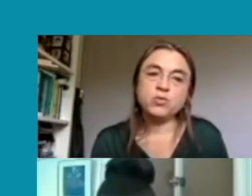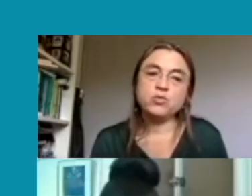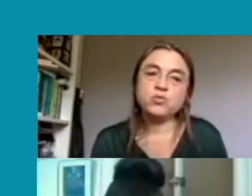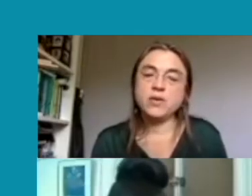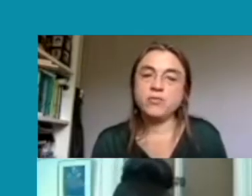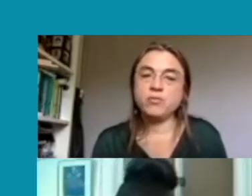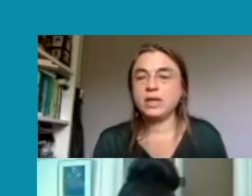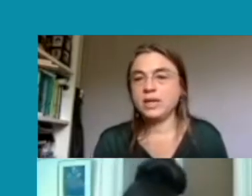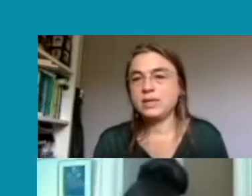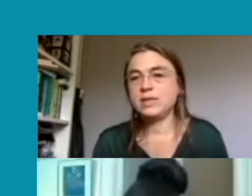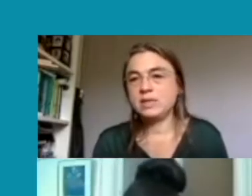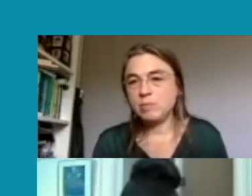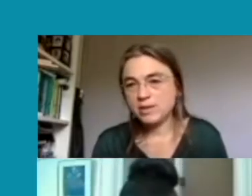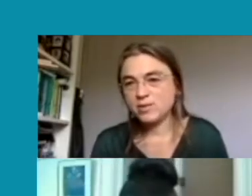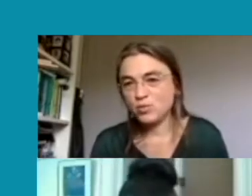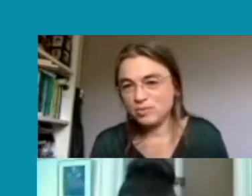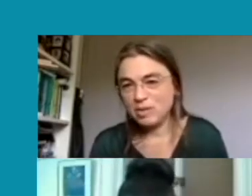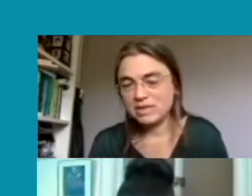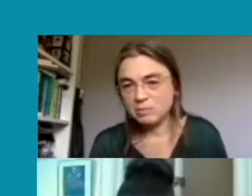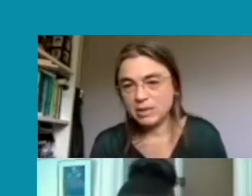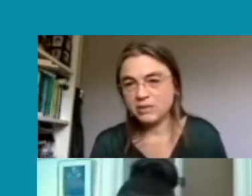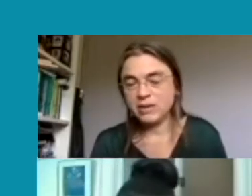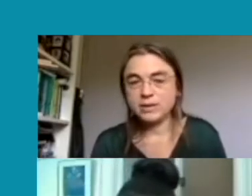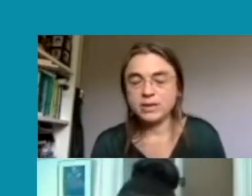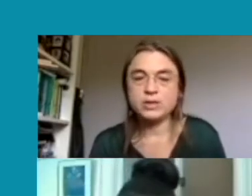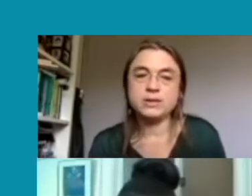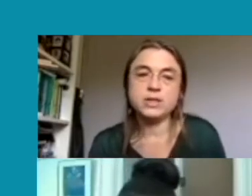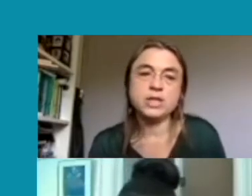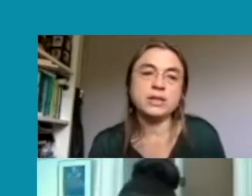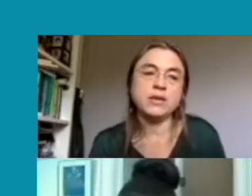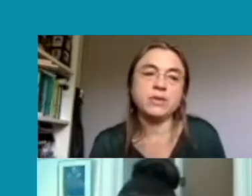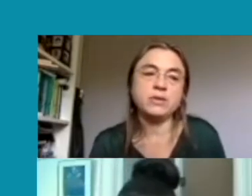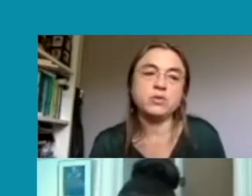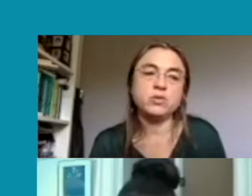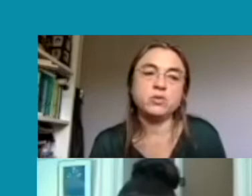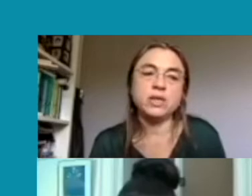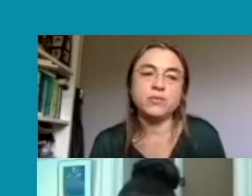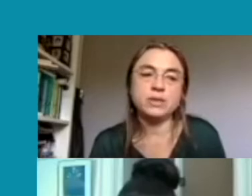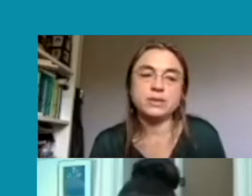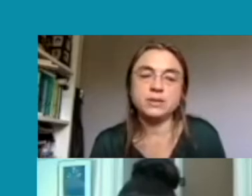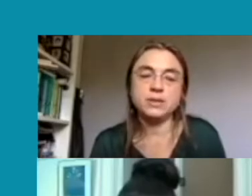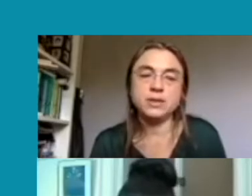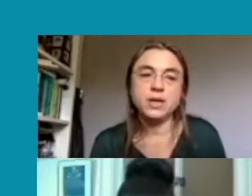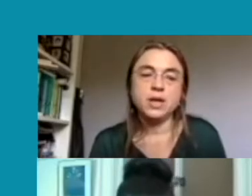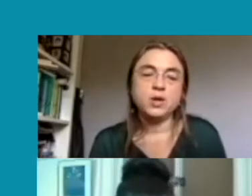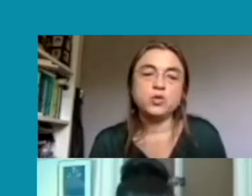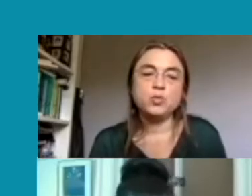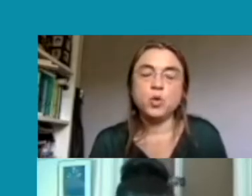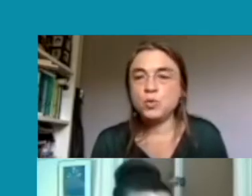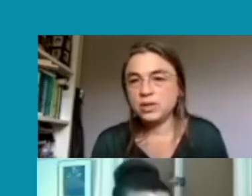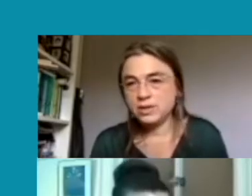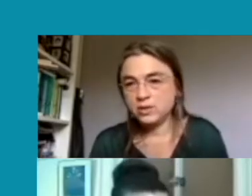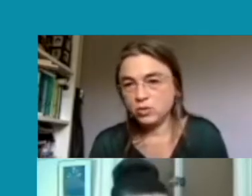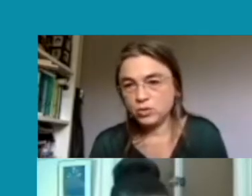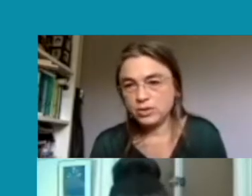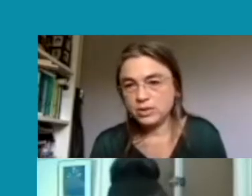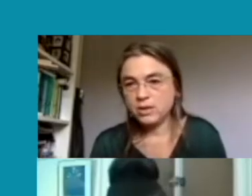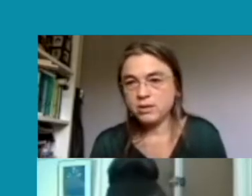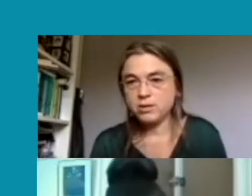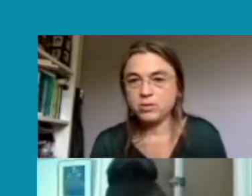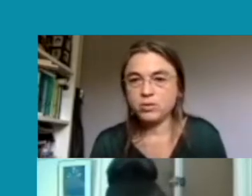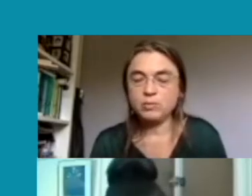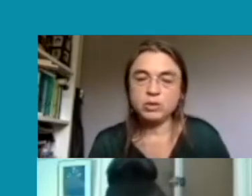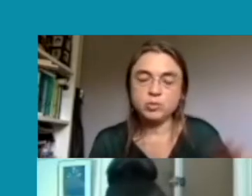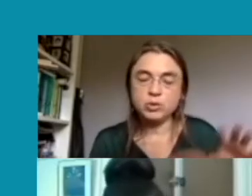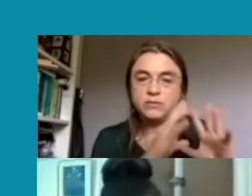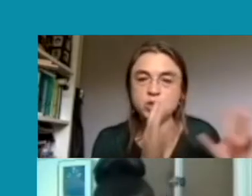contre, nous avons créé des espaces, oui, participatifs à l'intérieur. C'est déjà très vite, nous avons décidé de proposer des entretiens